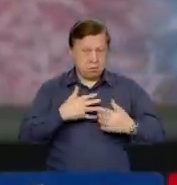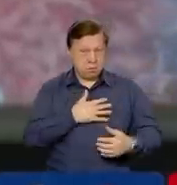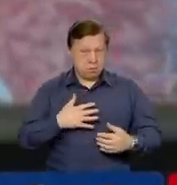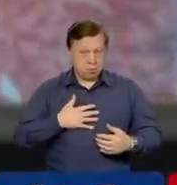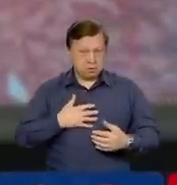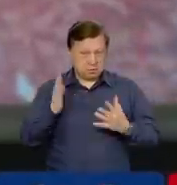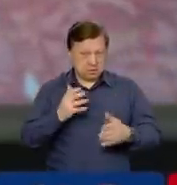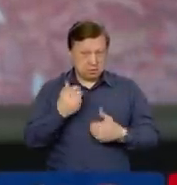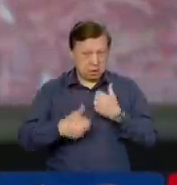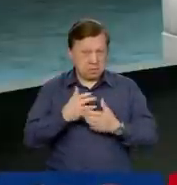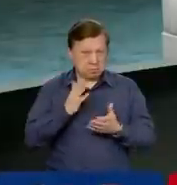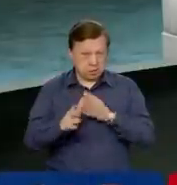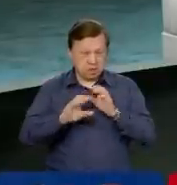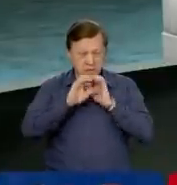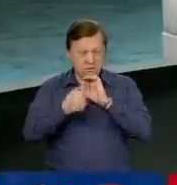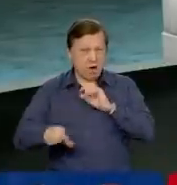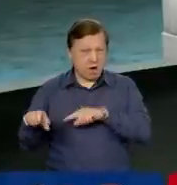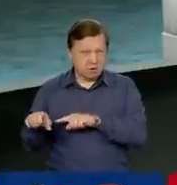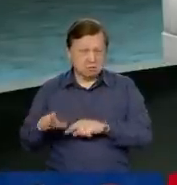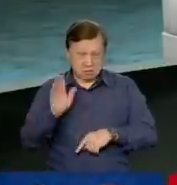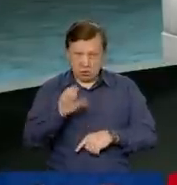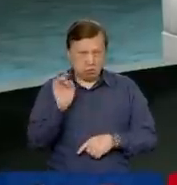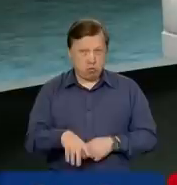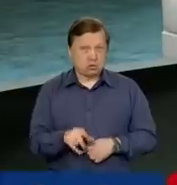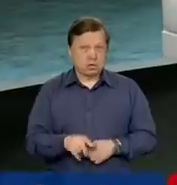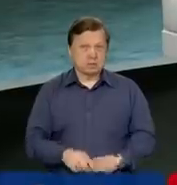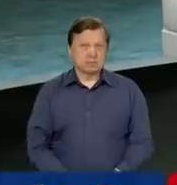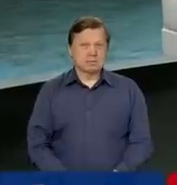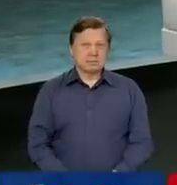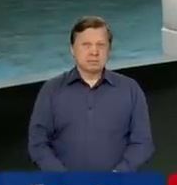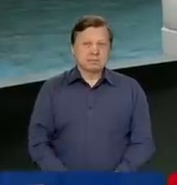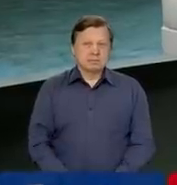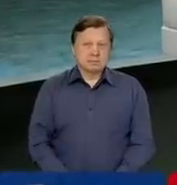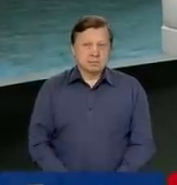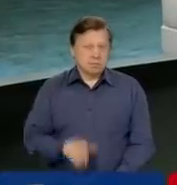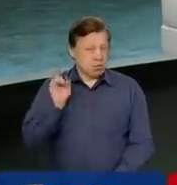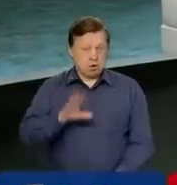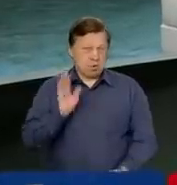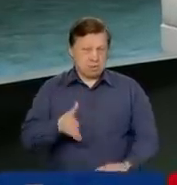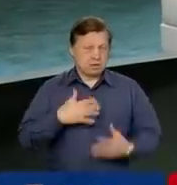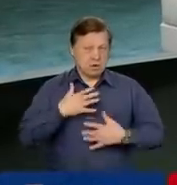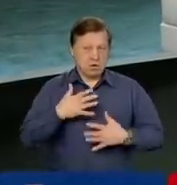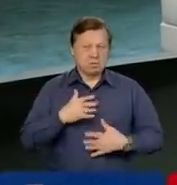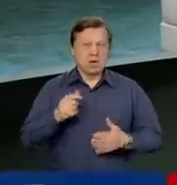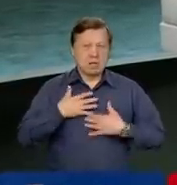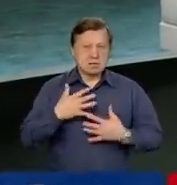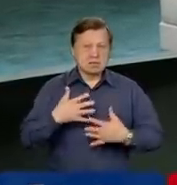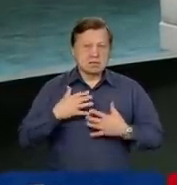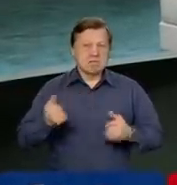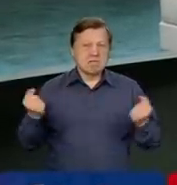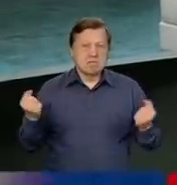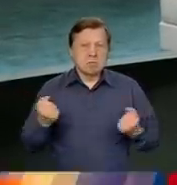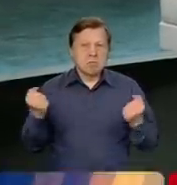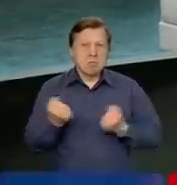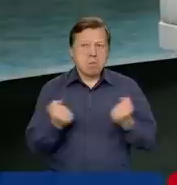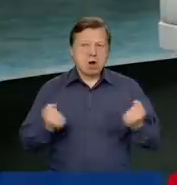ten wąż, no to będzie miała wręcz gorszą sytuację w kwestii oddychania. Ten wysiłek oddechowy musi być wtedy większy,